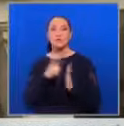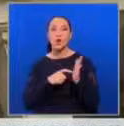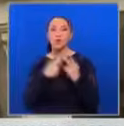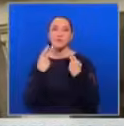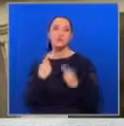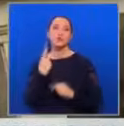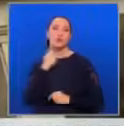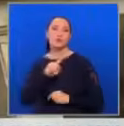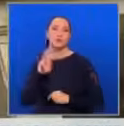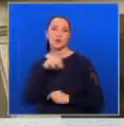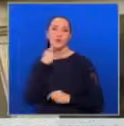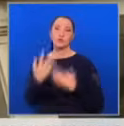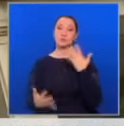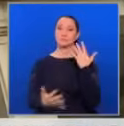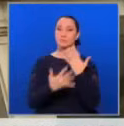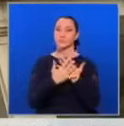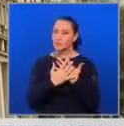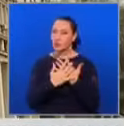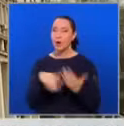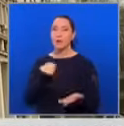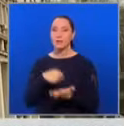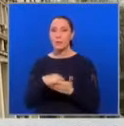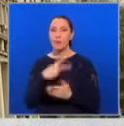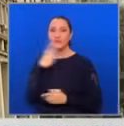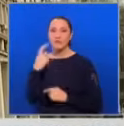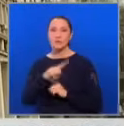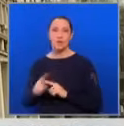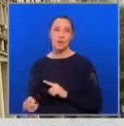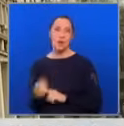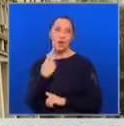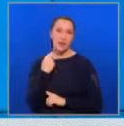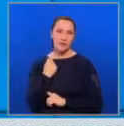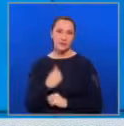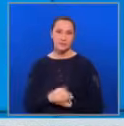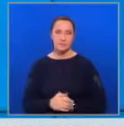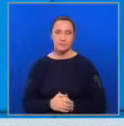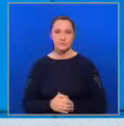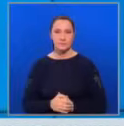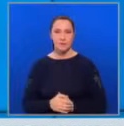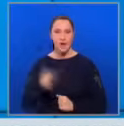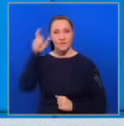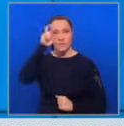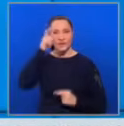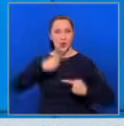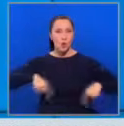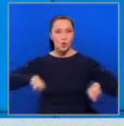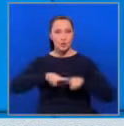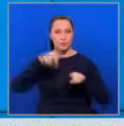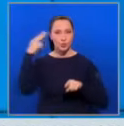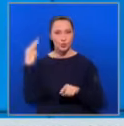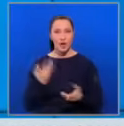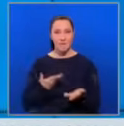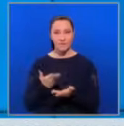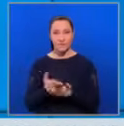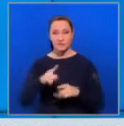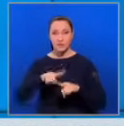предвижда от една до три години лишаване от свобода и глоба от 200 до 1000 лв варненската окръжна прокуратура